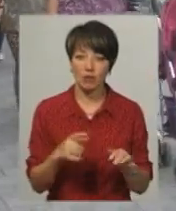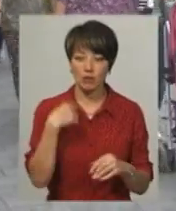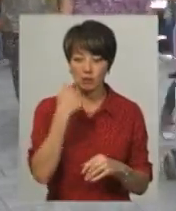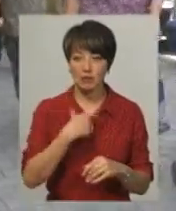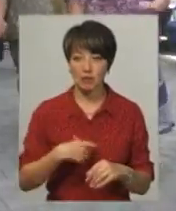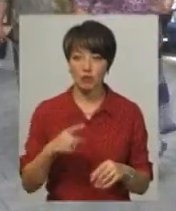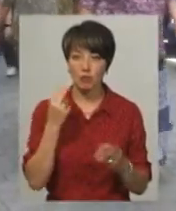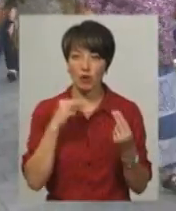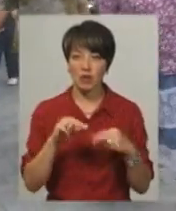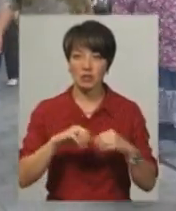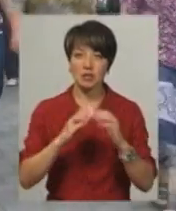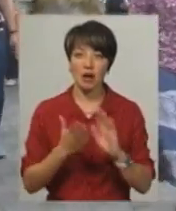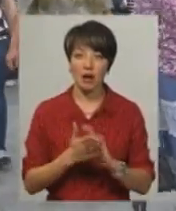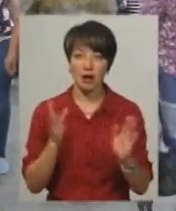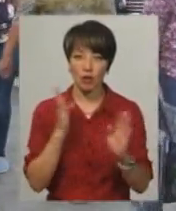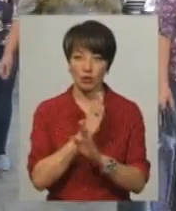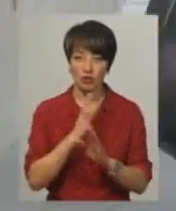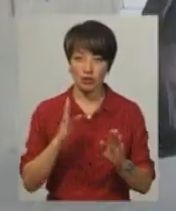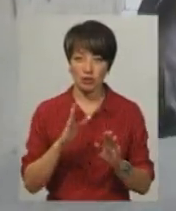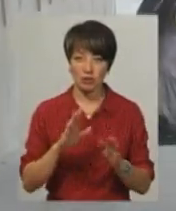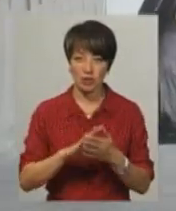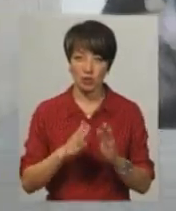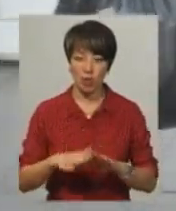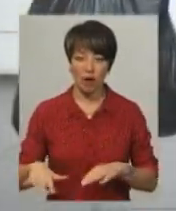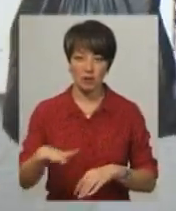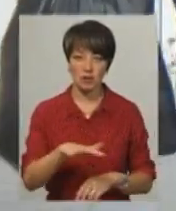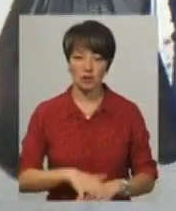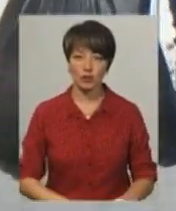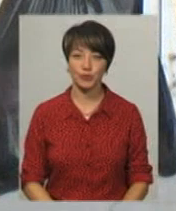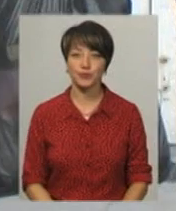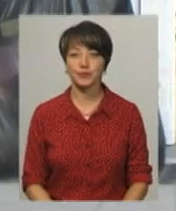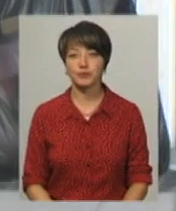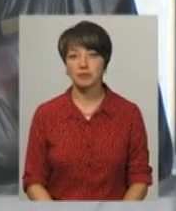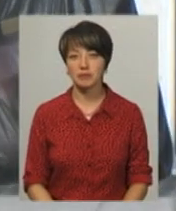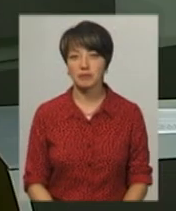себе для того, щоб покращити загальне екологічне становище. Світлана Поробок, Іван Мовчан, новини.